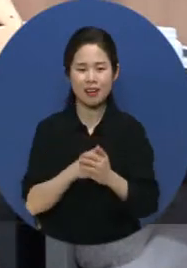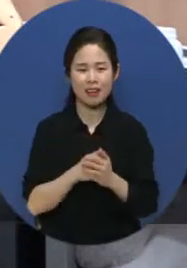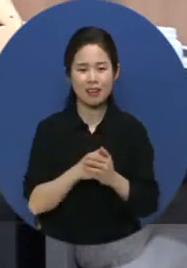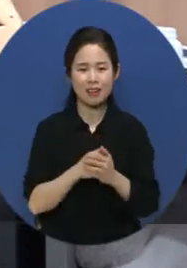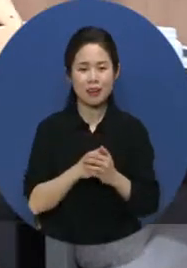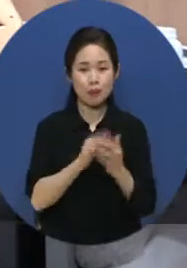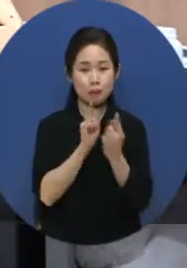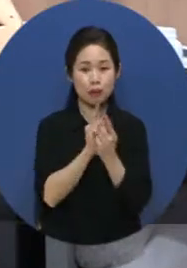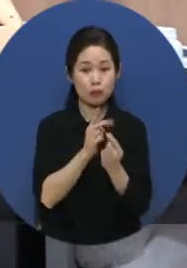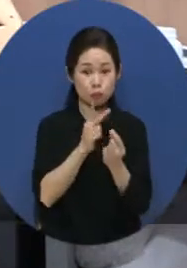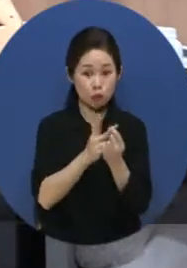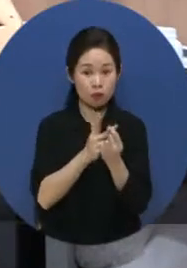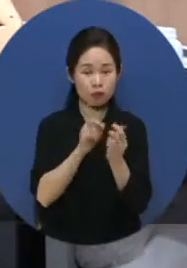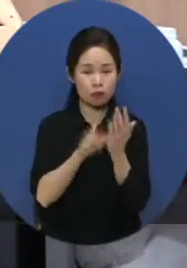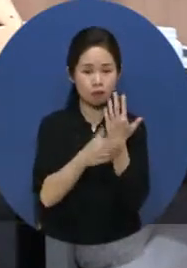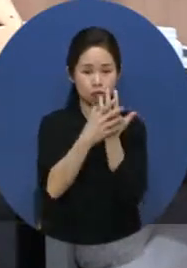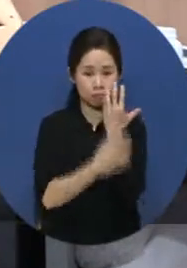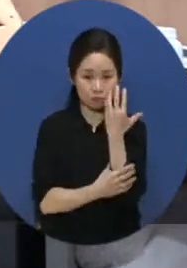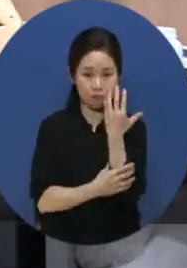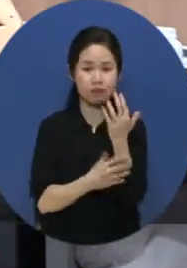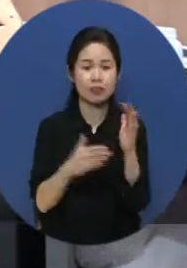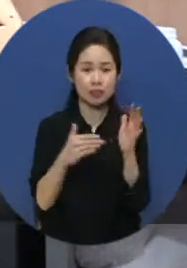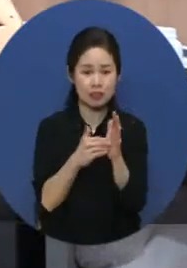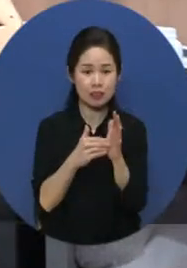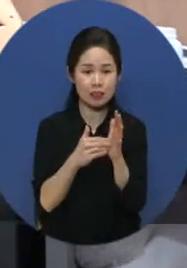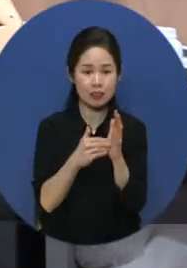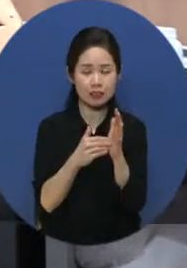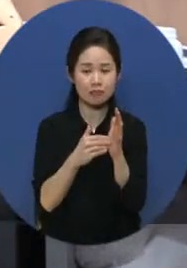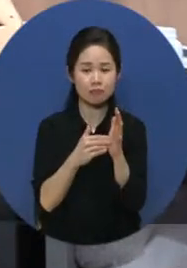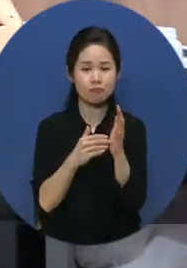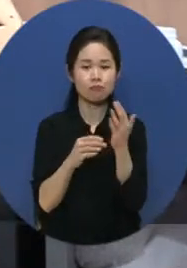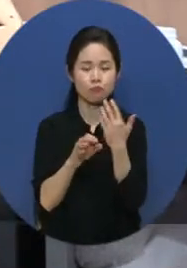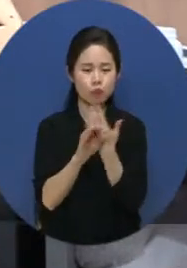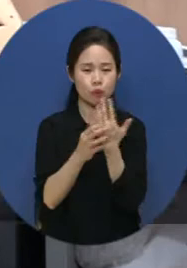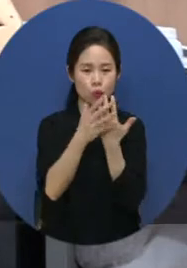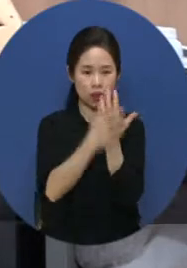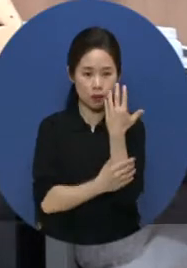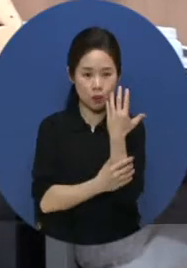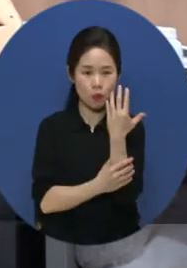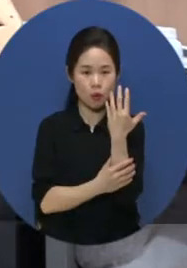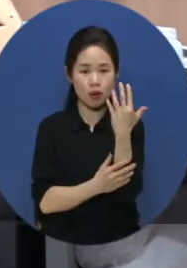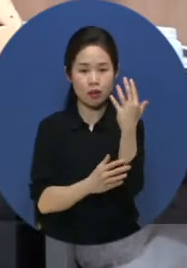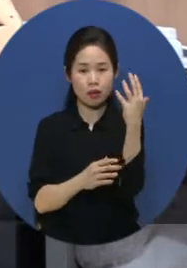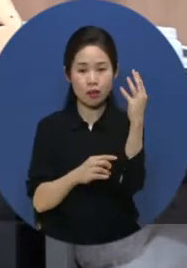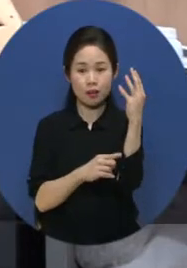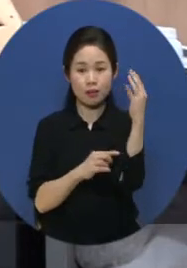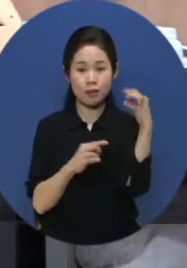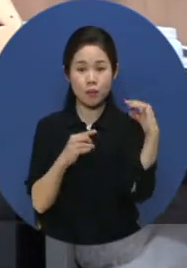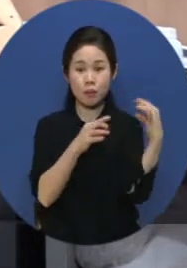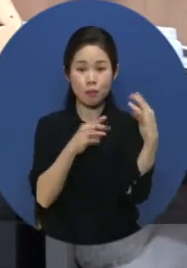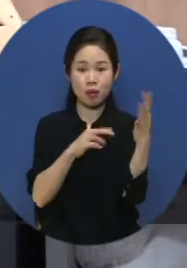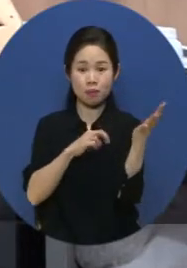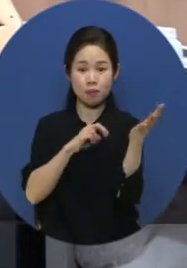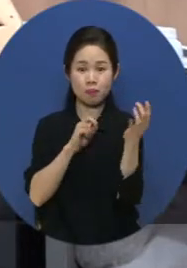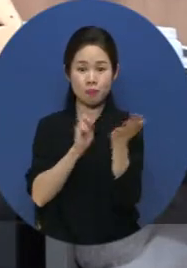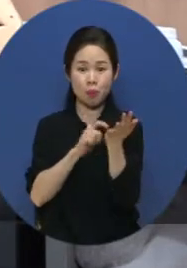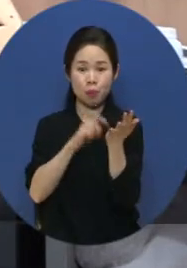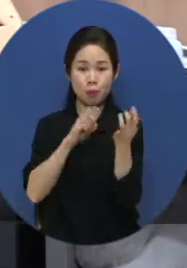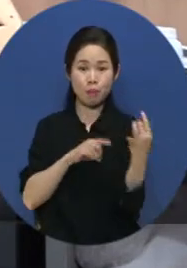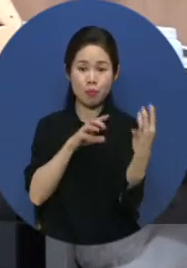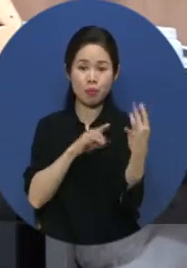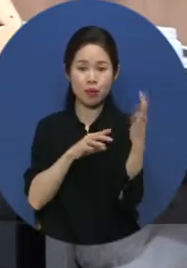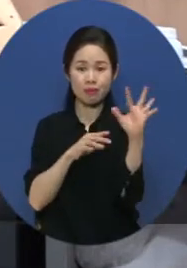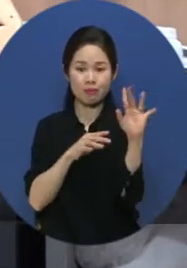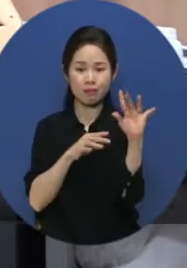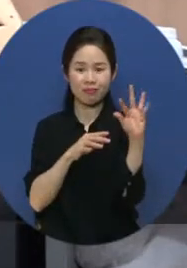이제 착용이 마무리가 되면은 그 다음에는 손을 달고 이제 근전도 신호로 움직이는 걸 확인을 하는 거죠. 그 다음에는